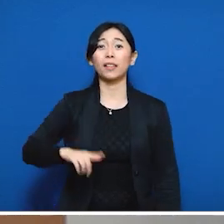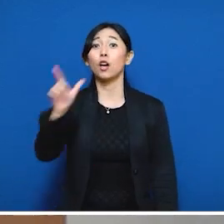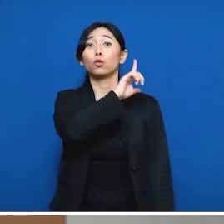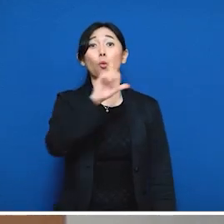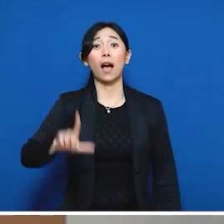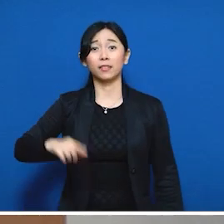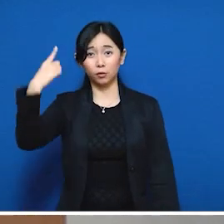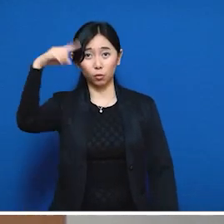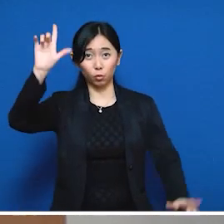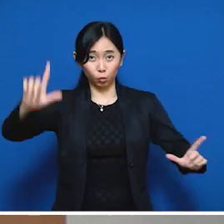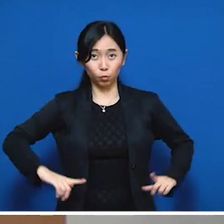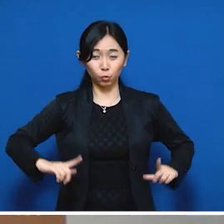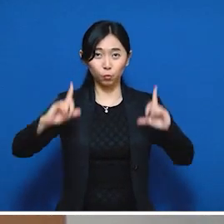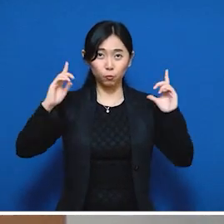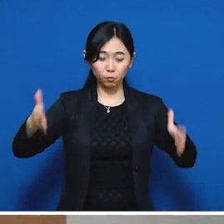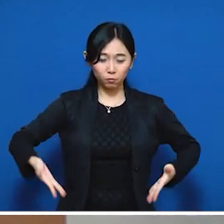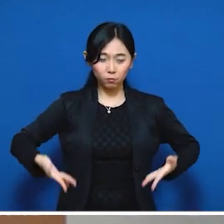untuk tubuh.